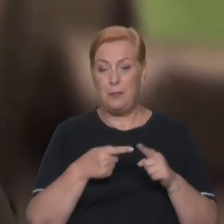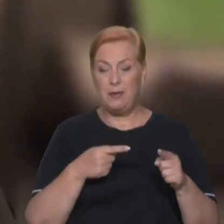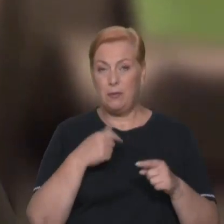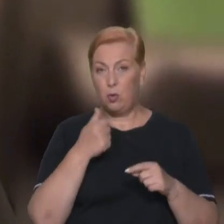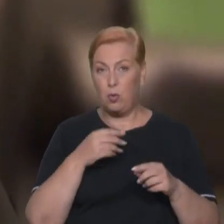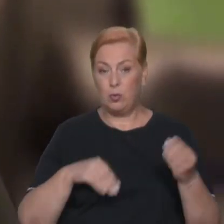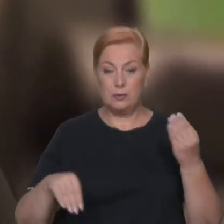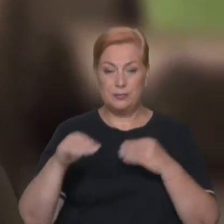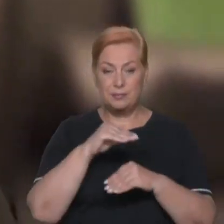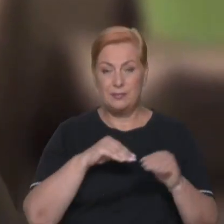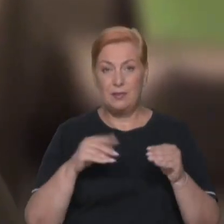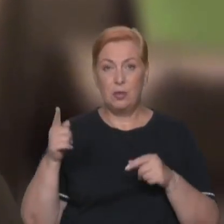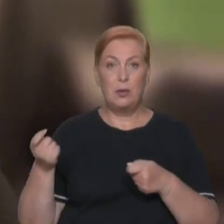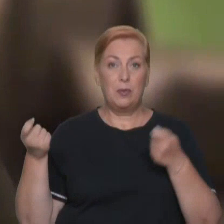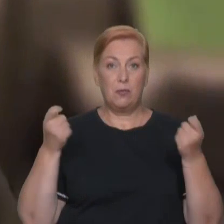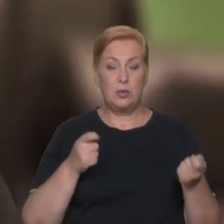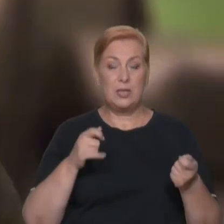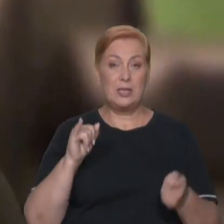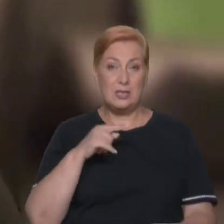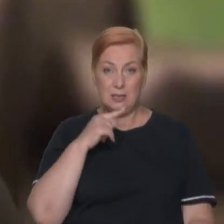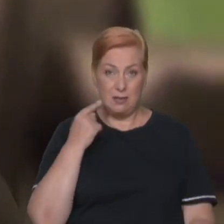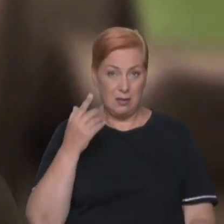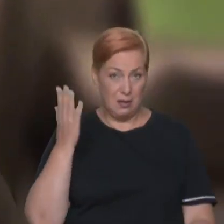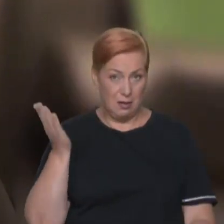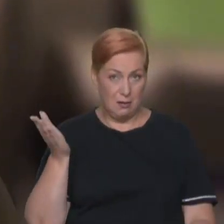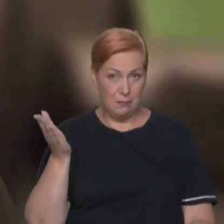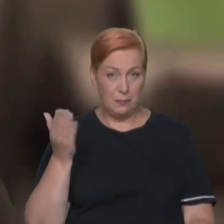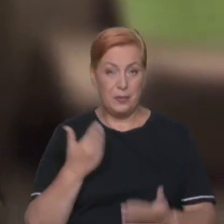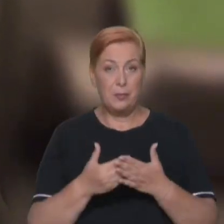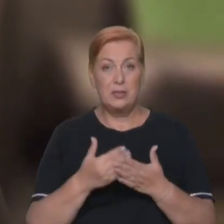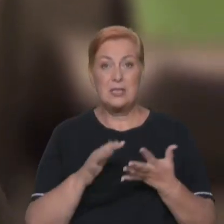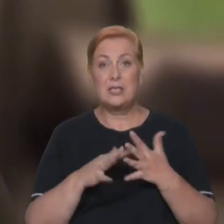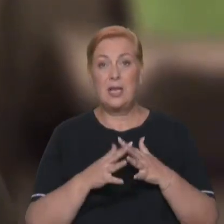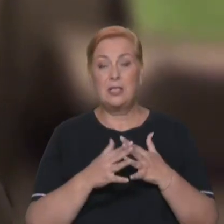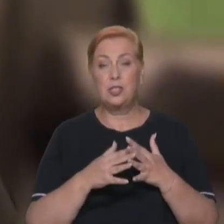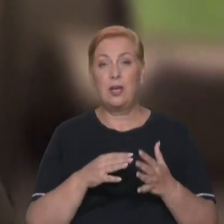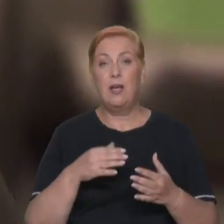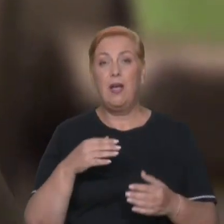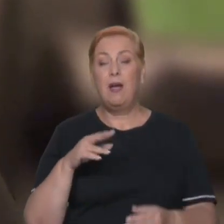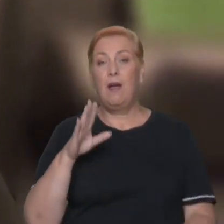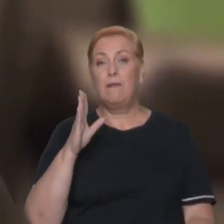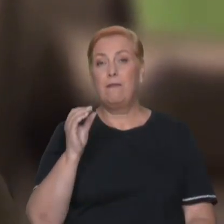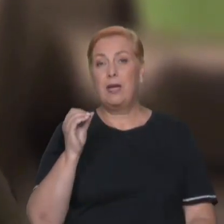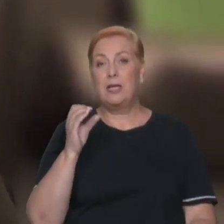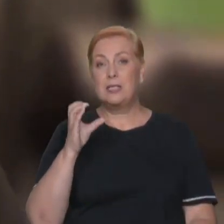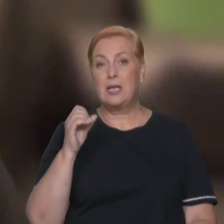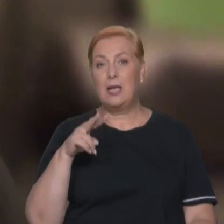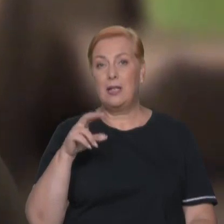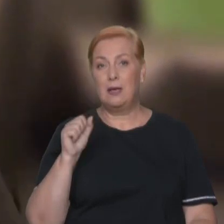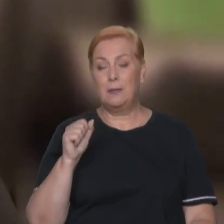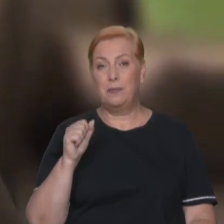керівників вони привозять з континентальної РФ на прикладі давайте розберемо селище веселе Вони привезли бывшого колишнього на це